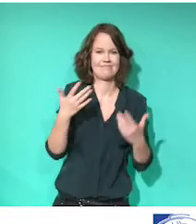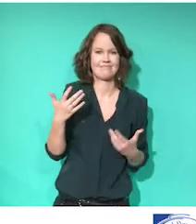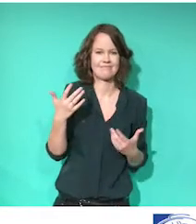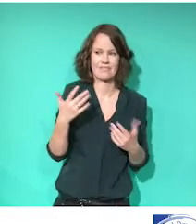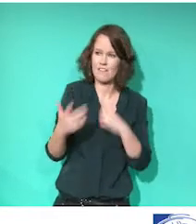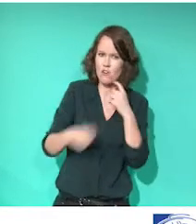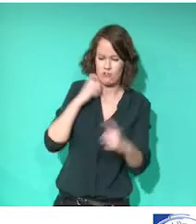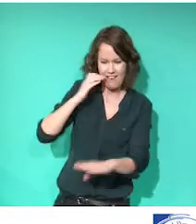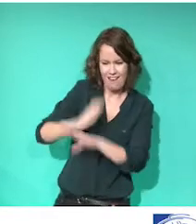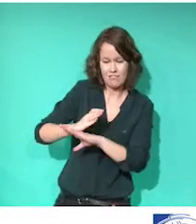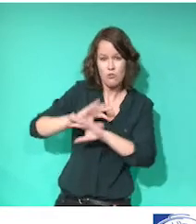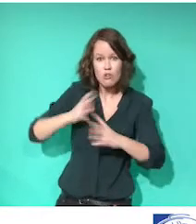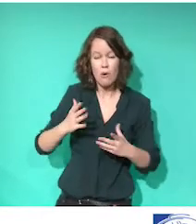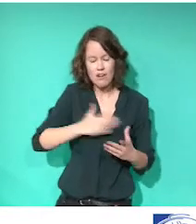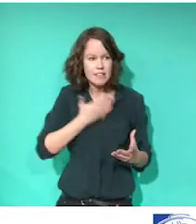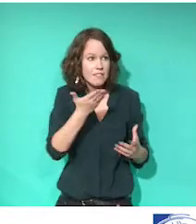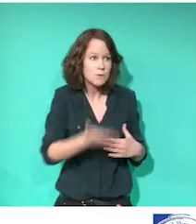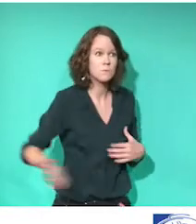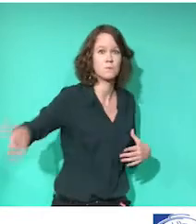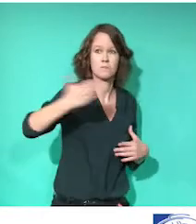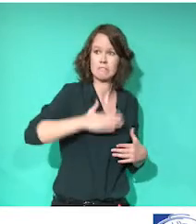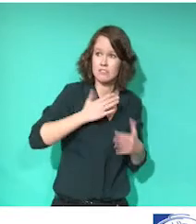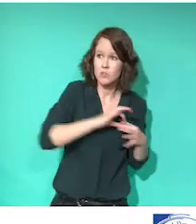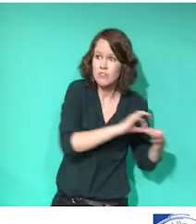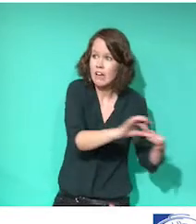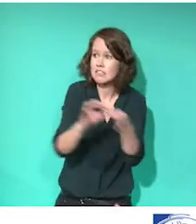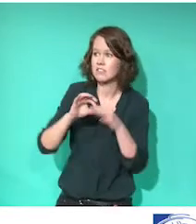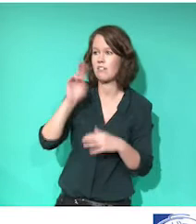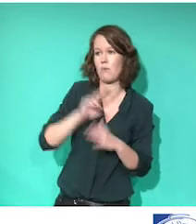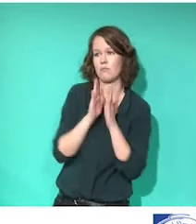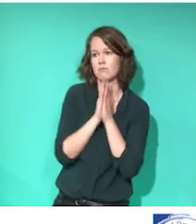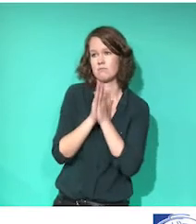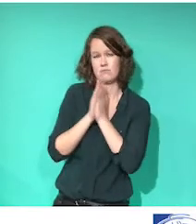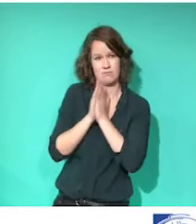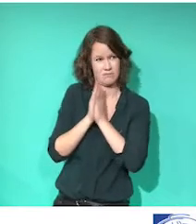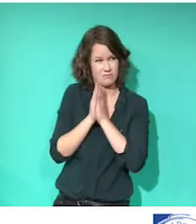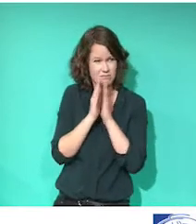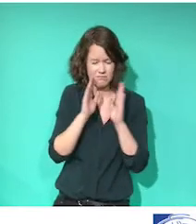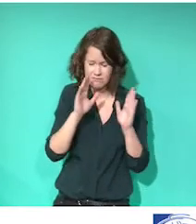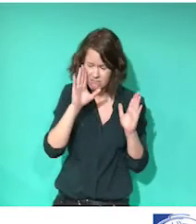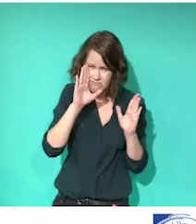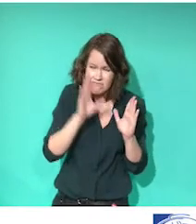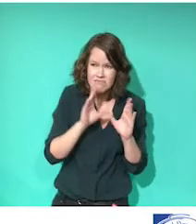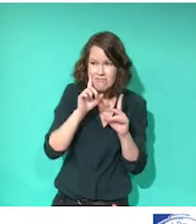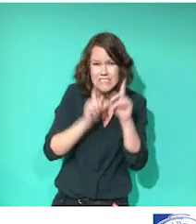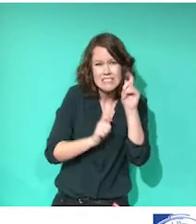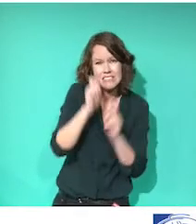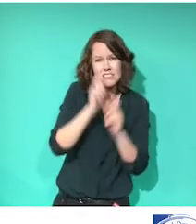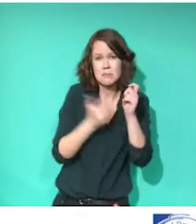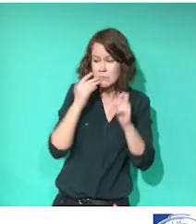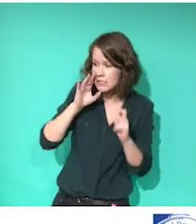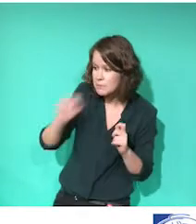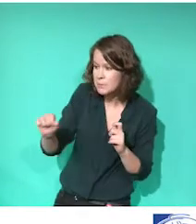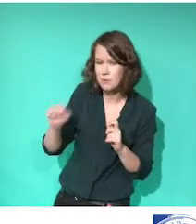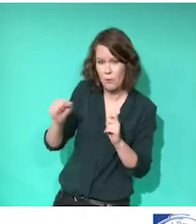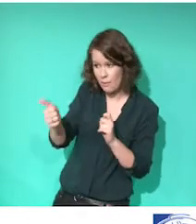violences cessent. C'est avec vous toutes et tous ici. Je vous demande vraiment d'être vigilants, d'aider l'autre